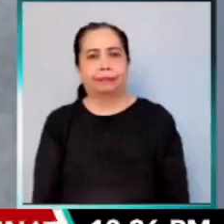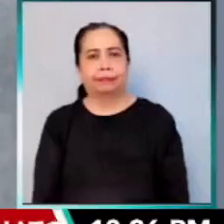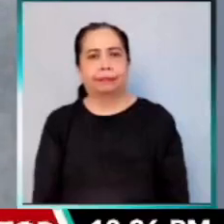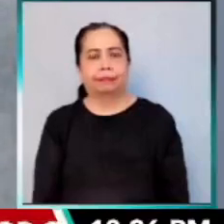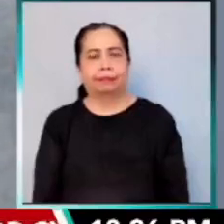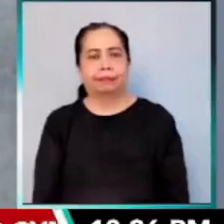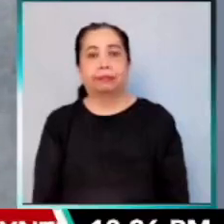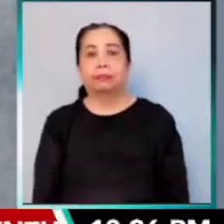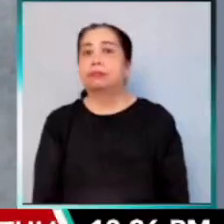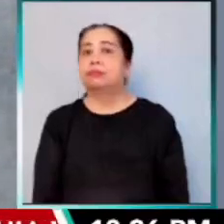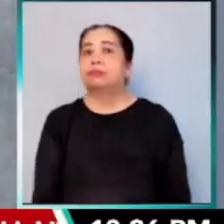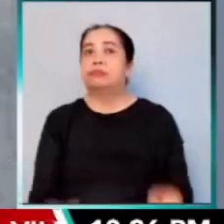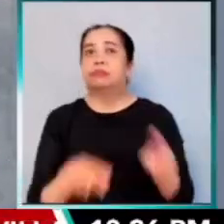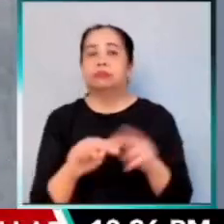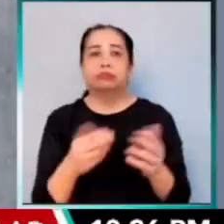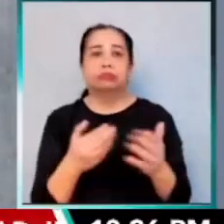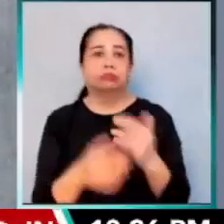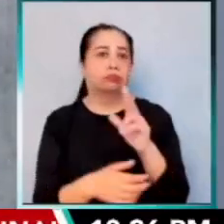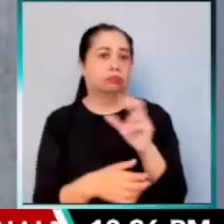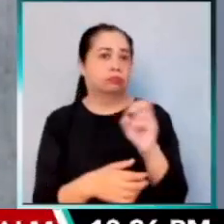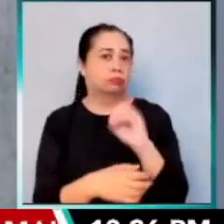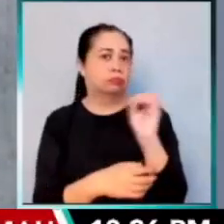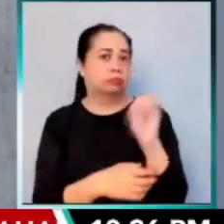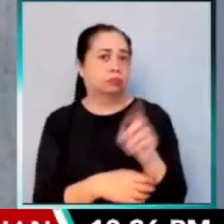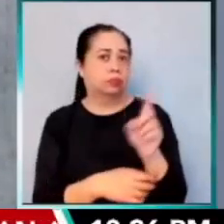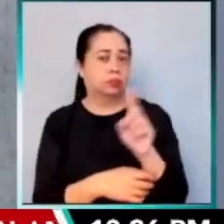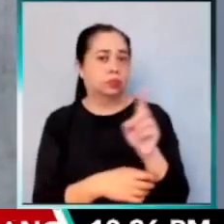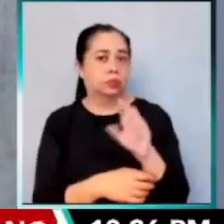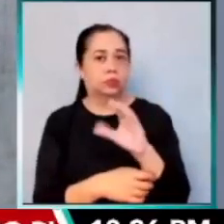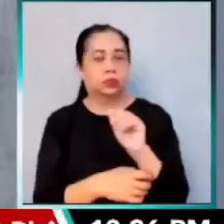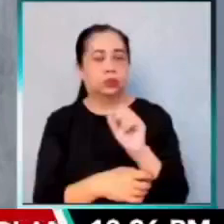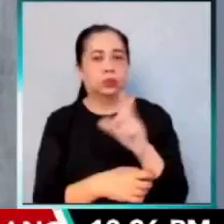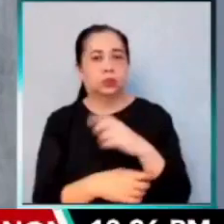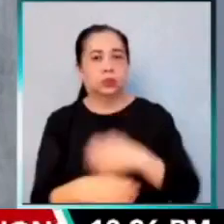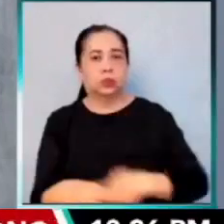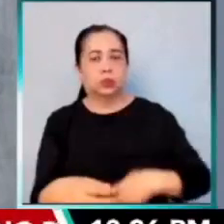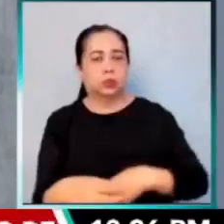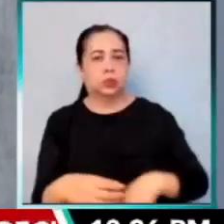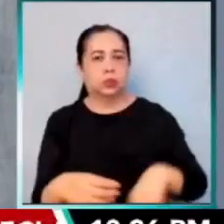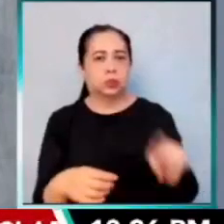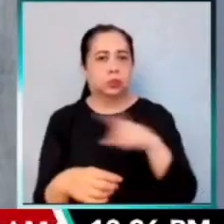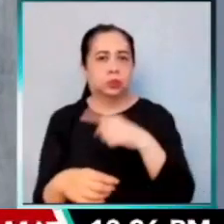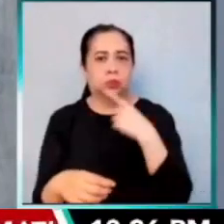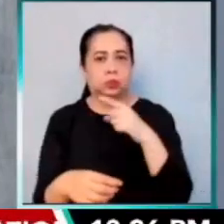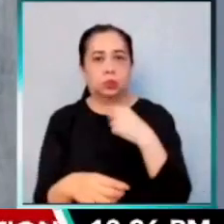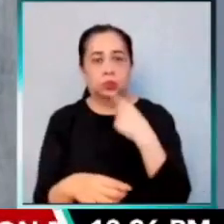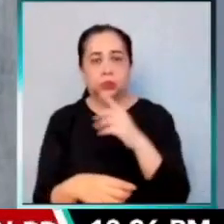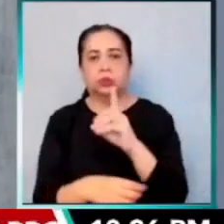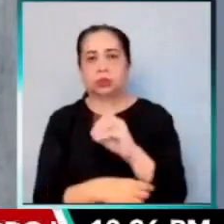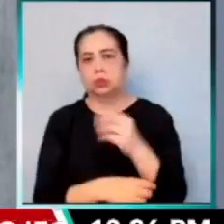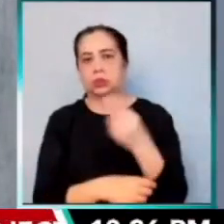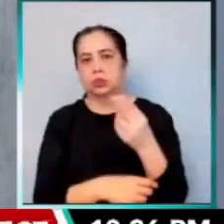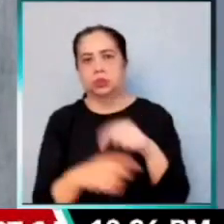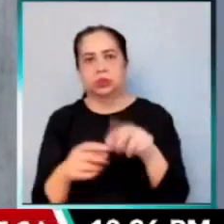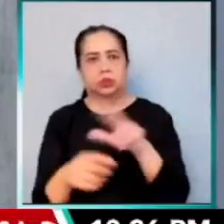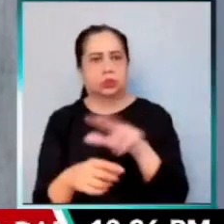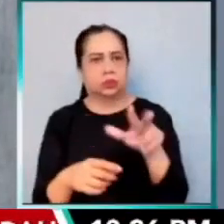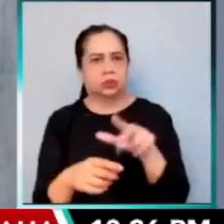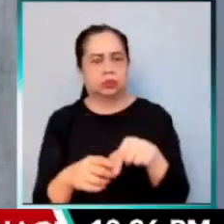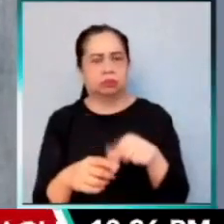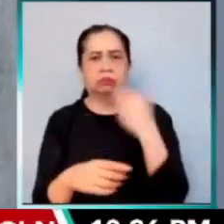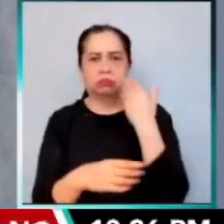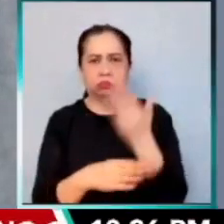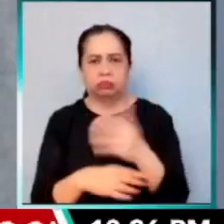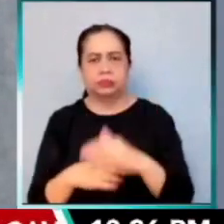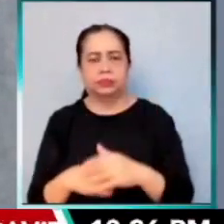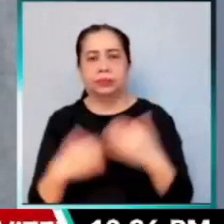tumaas ng halos 300% ang kaso ng kolera sa bansa ayon sa Department of Health. 33 na ang nasawi. May